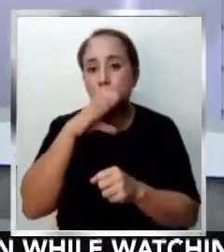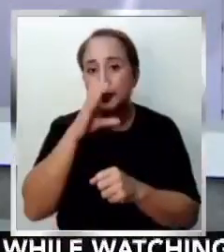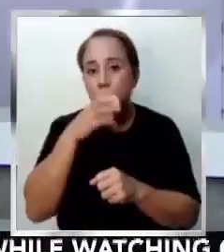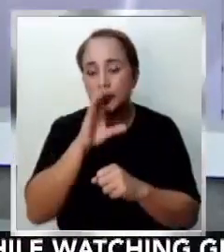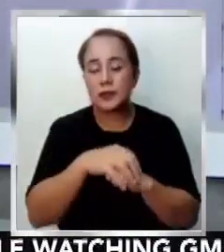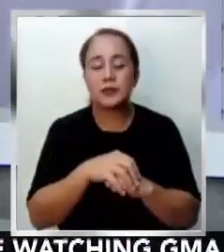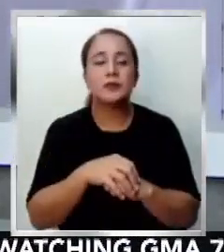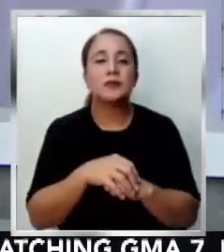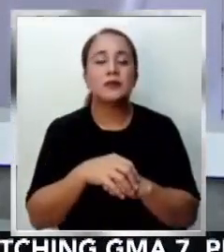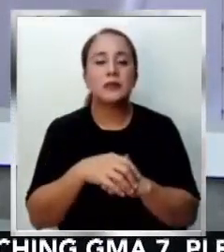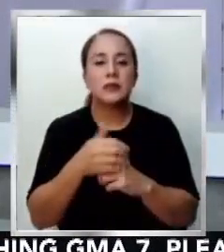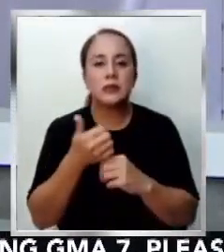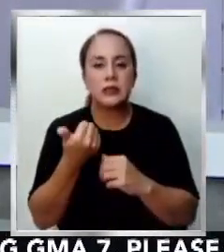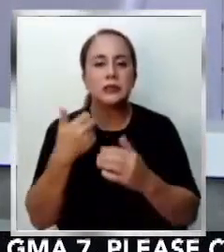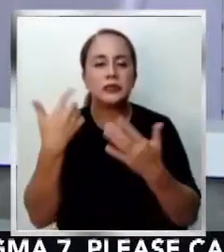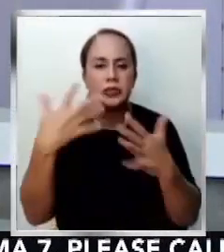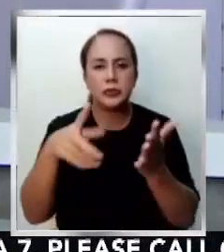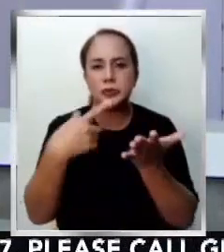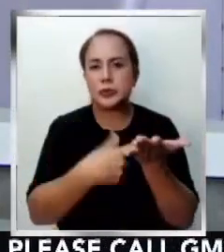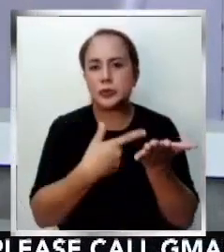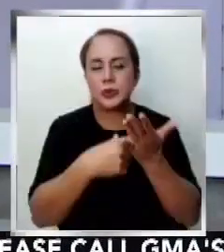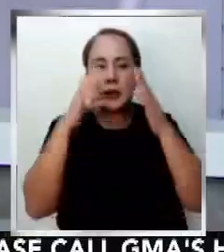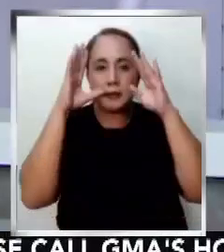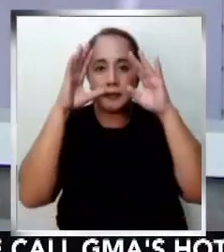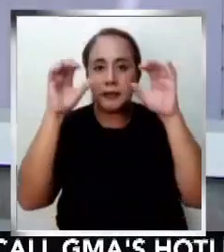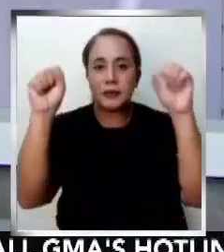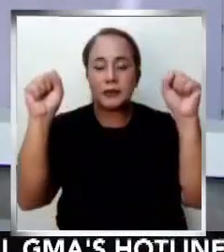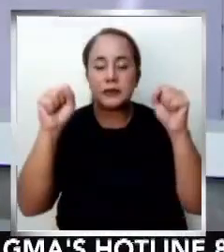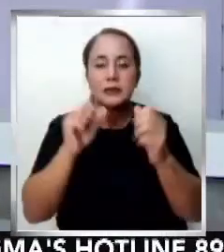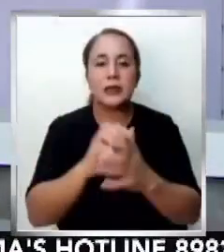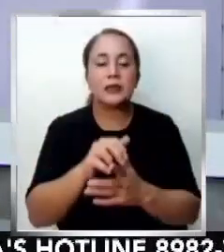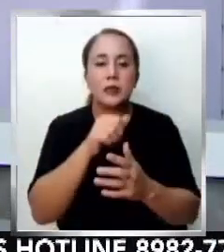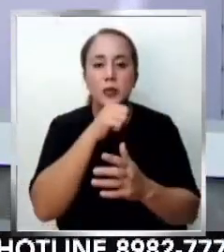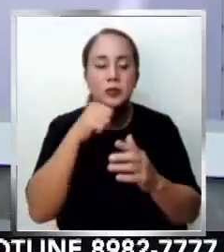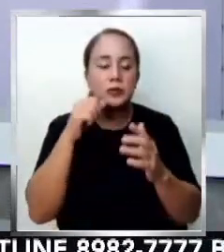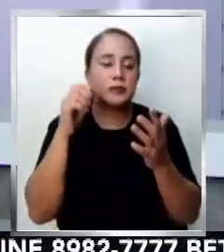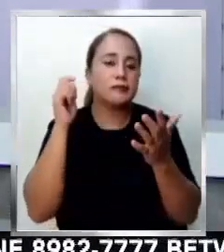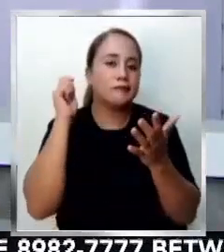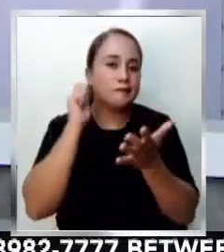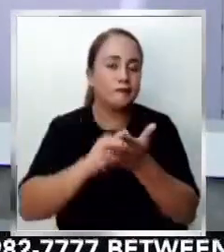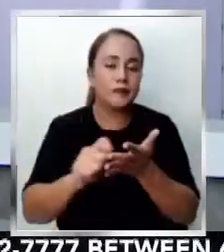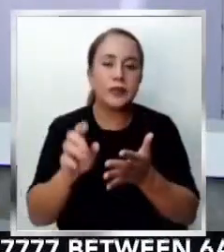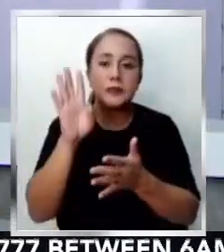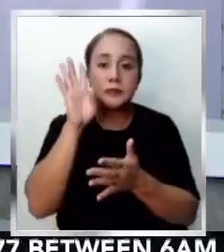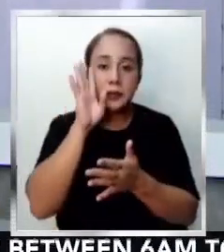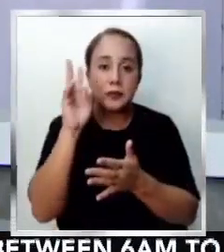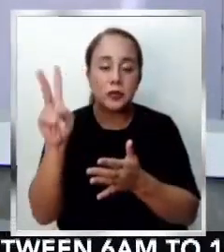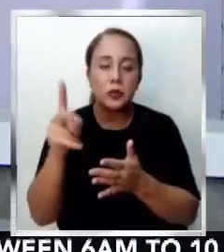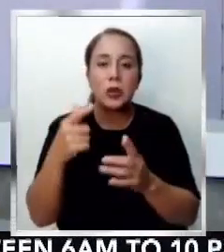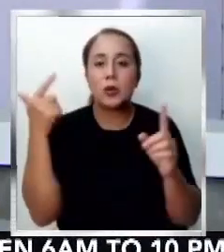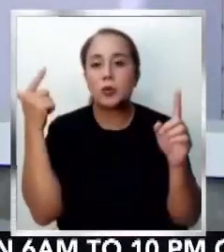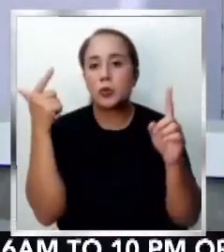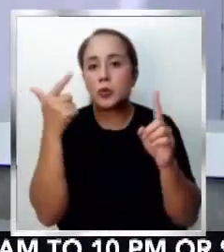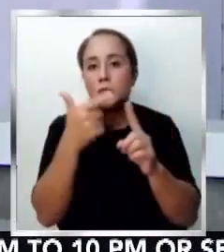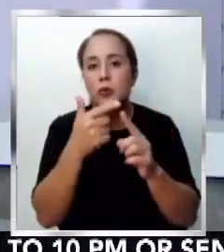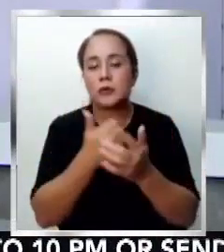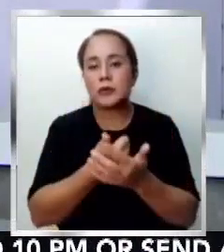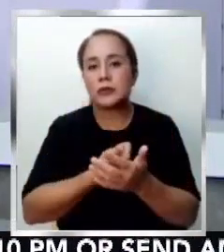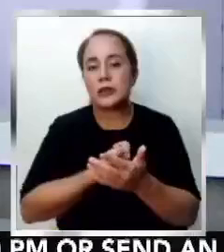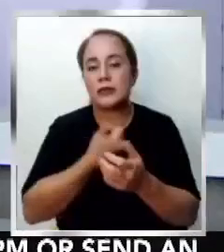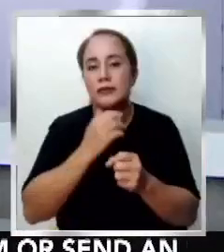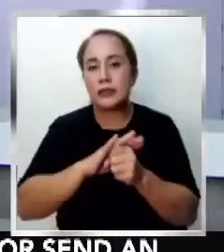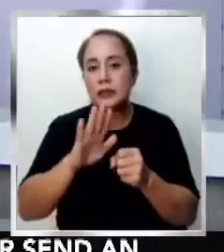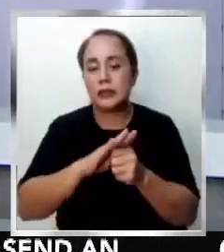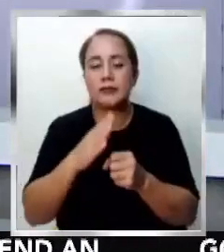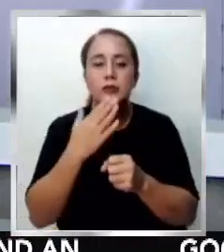niya, napag-usapan na raw nila ni Pangulo at Agriculture Secretary Bongbong Marcos ang layunin tutong maging self-sufficient sa asukal